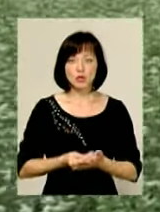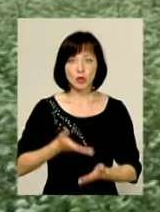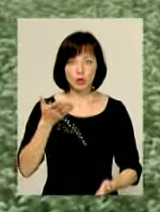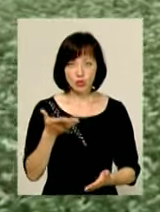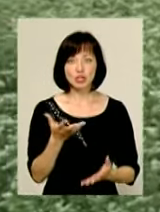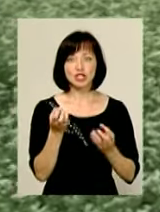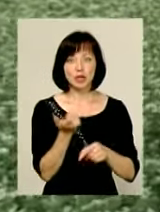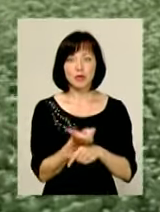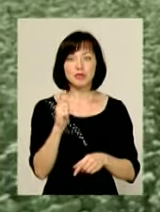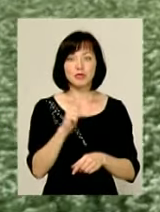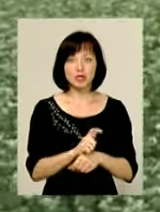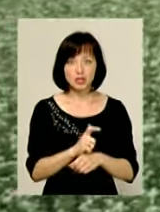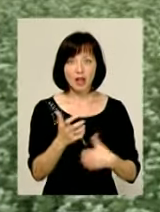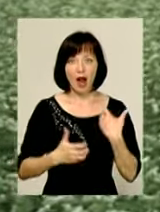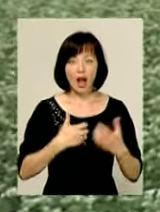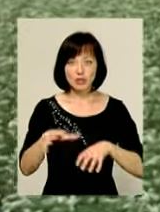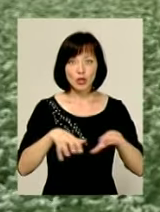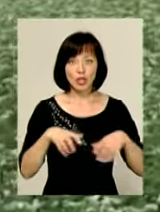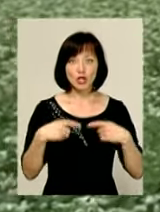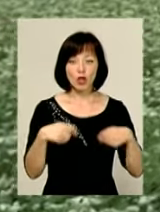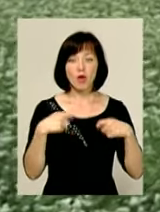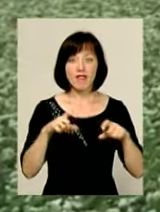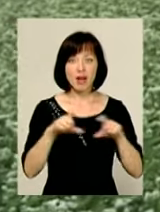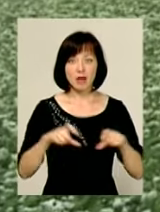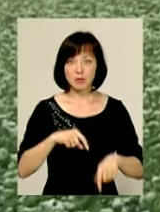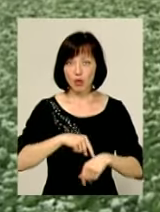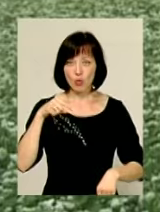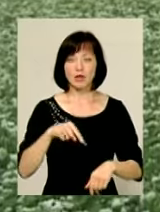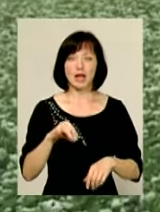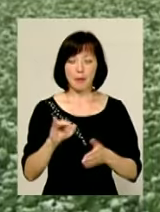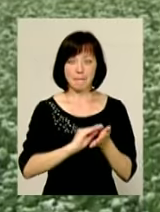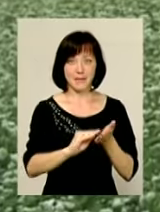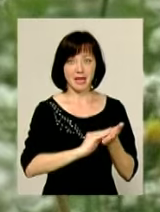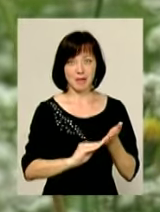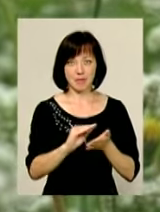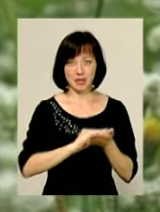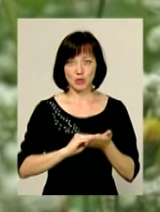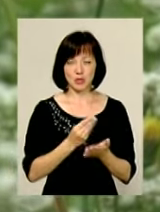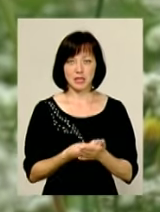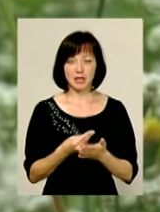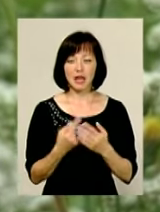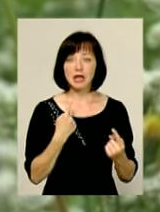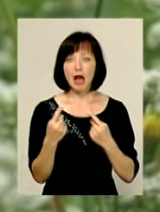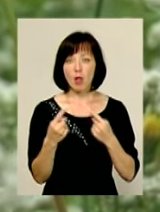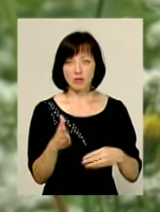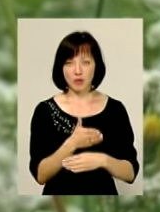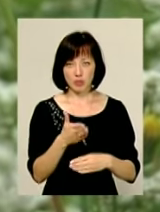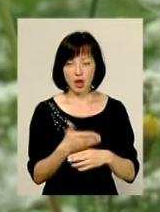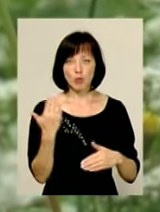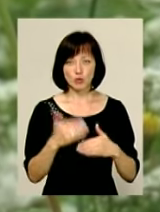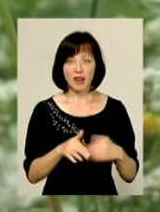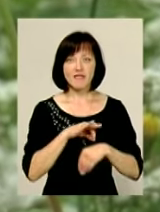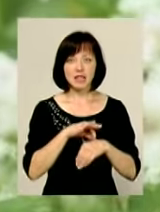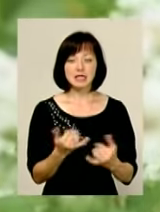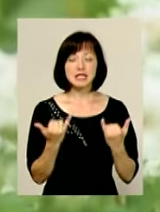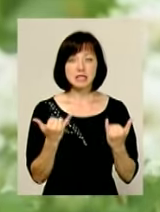підігріває ще більший ажіотаж. Торгівельна мережа миттєво реагує і продавці переписують ціни. Діалог з виробниками вже ведеться.